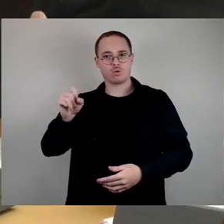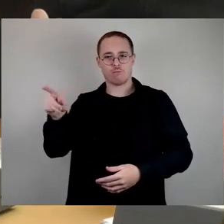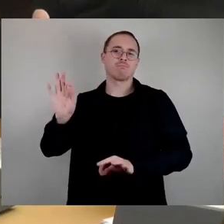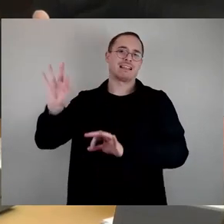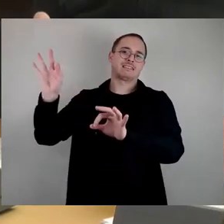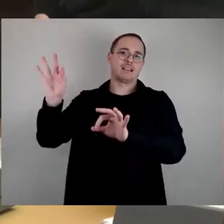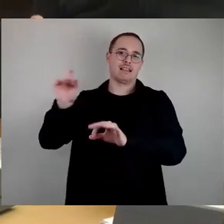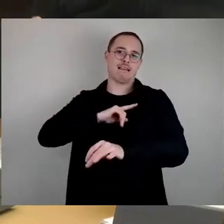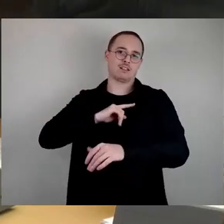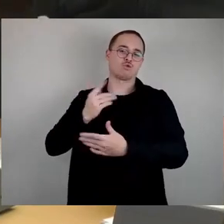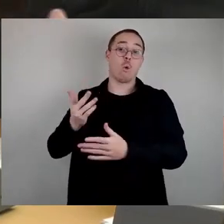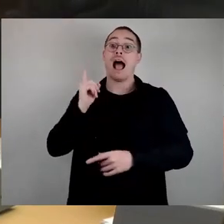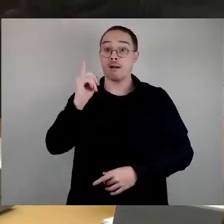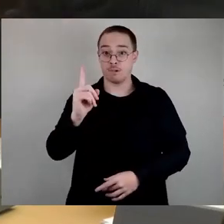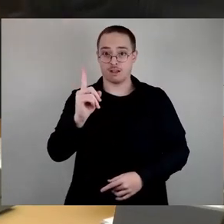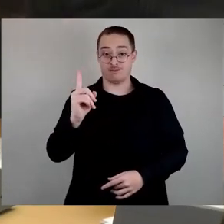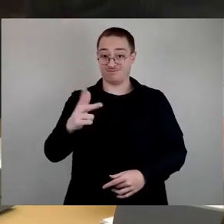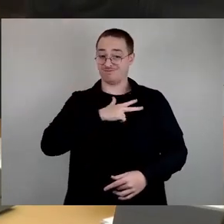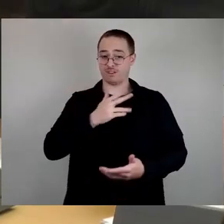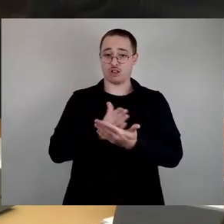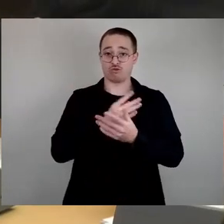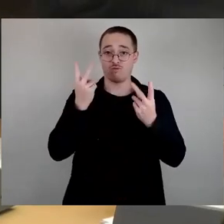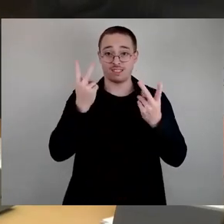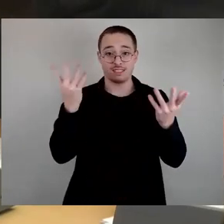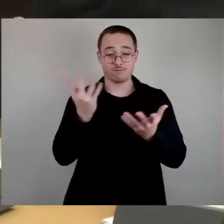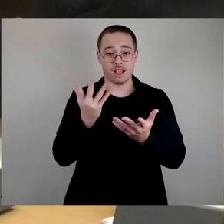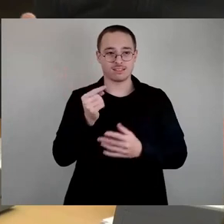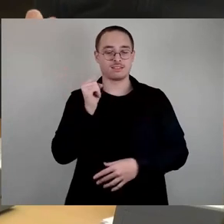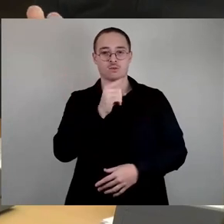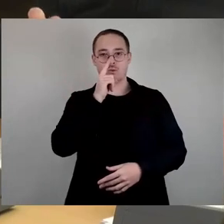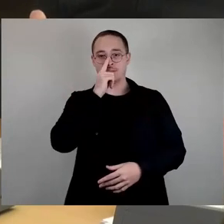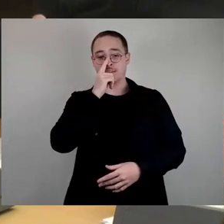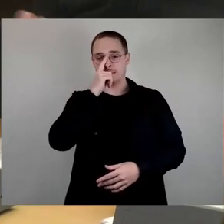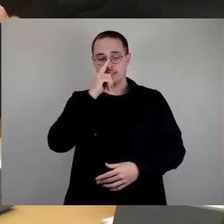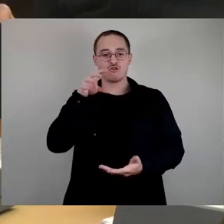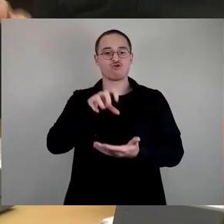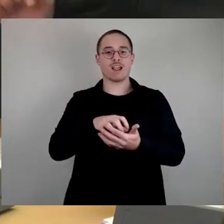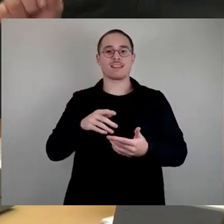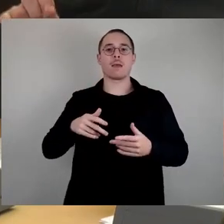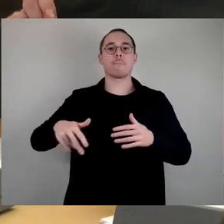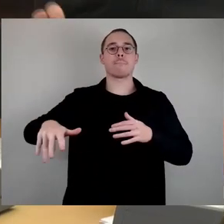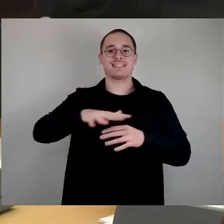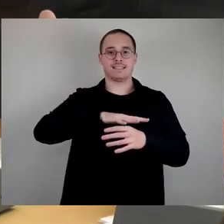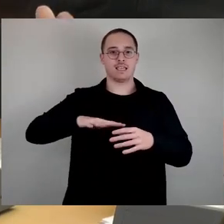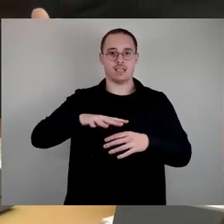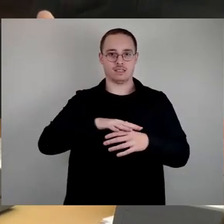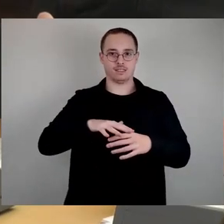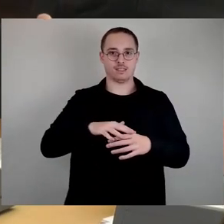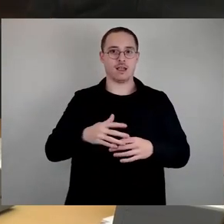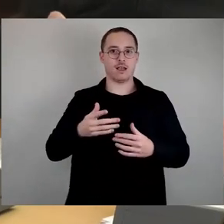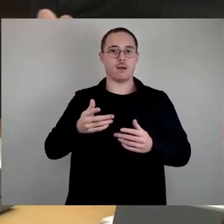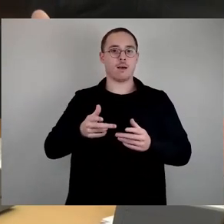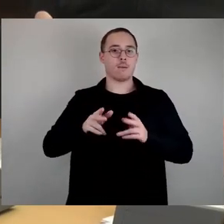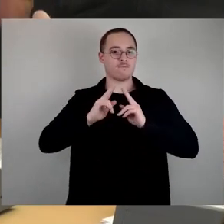der Stadtbezirksbeirat Prohlis und dort auch die grünen Vertreterinnen und Vertreter sich